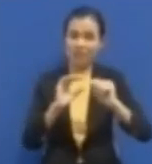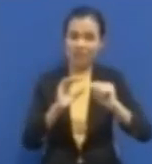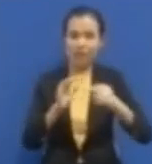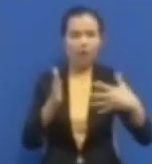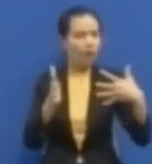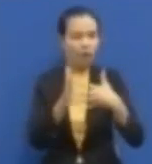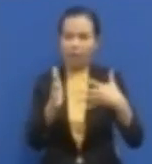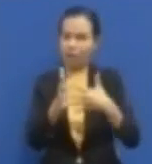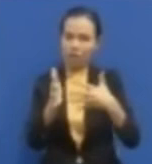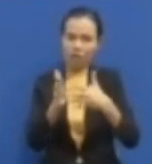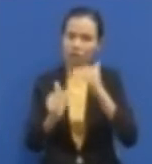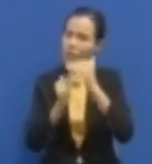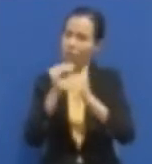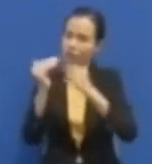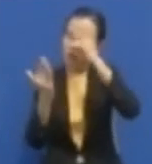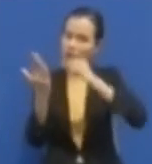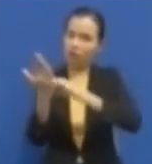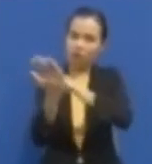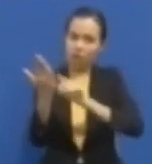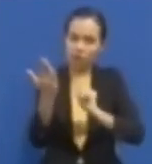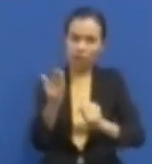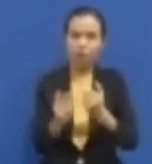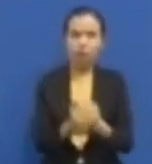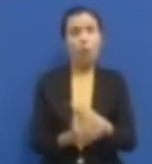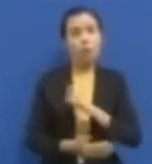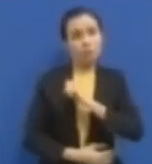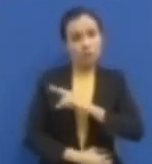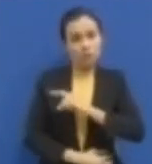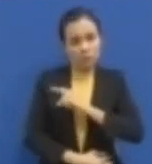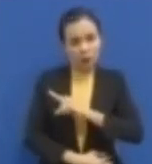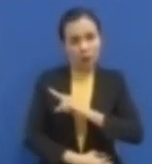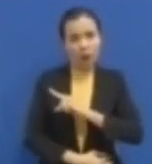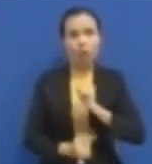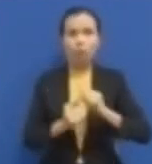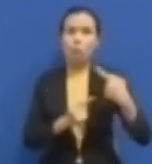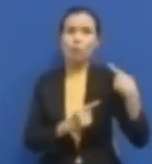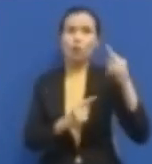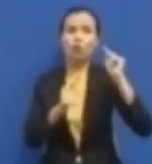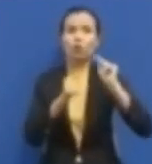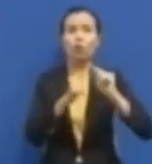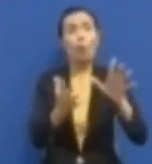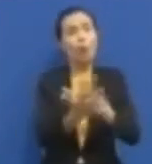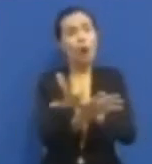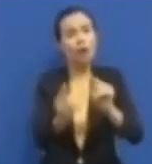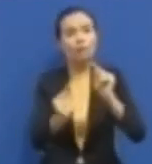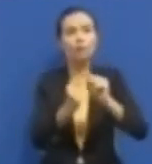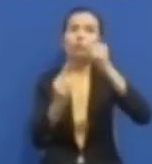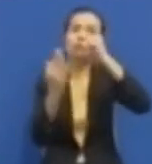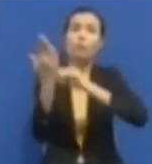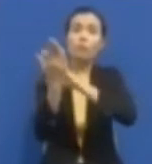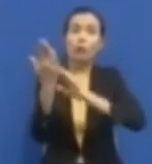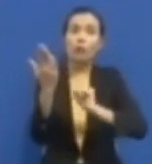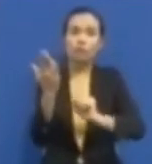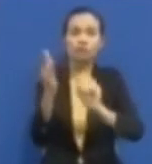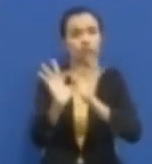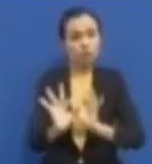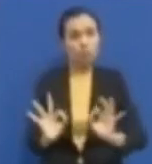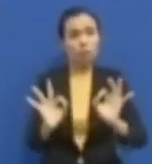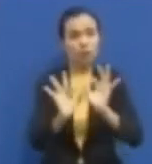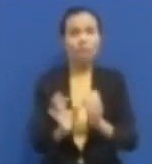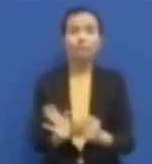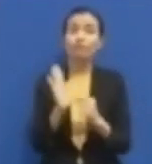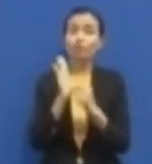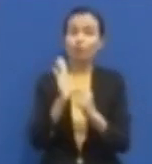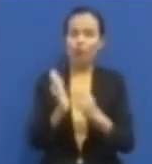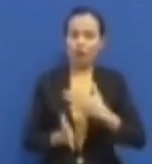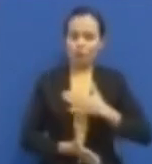รรคต่อการปฏิรูปประเทศในเรื่องของการนำศาสนามาเป็นประโยชน์ต่อการสร้างวัฒนธรรมให้กับประเทศชาติของเราจากตัวอย่างดังกล่าว